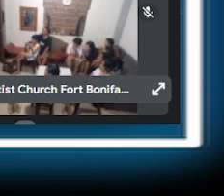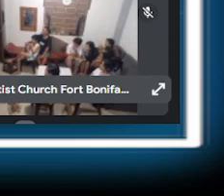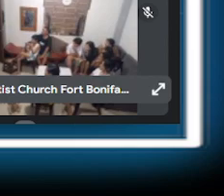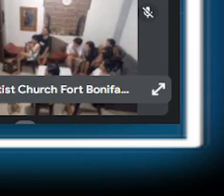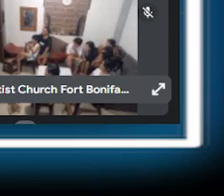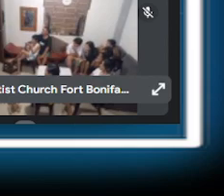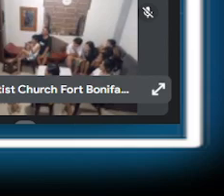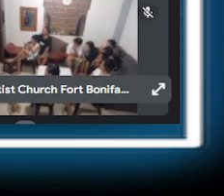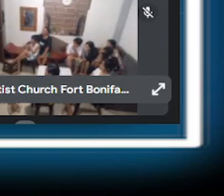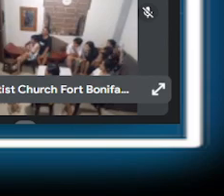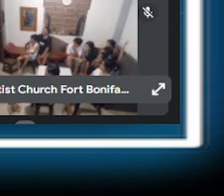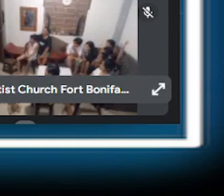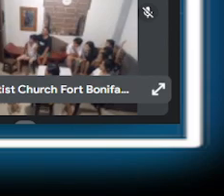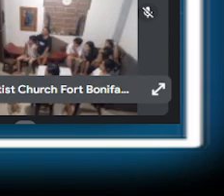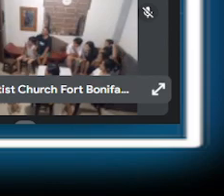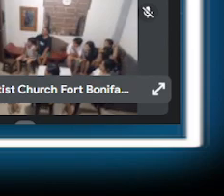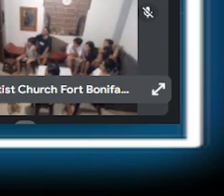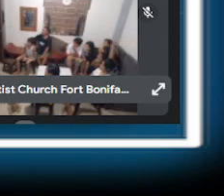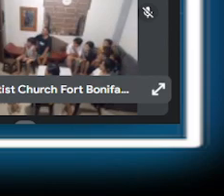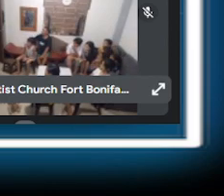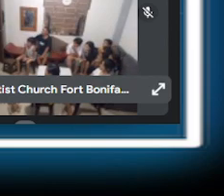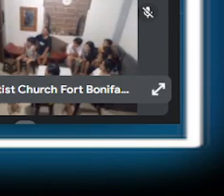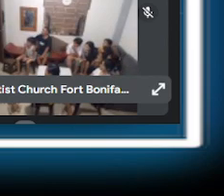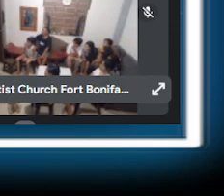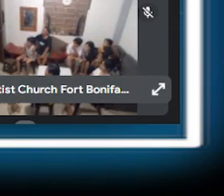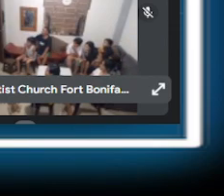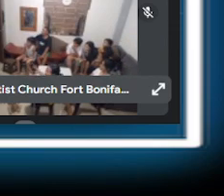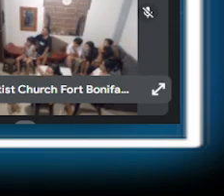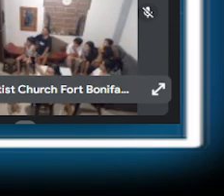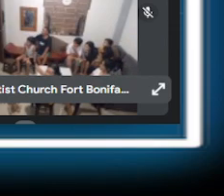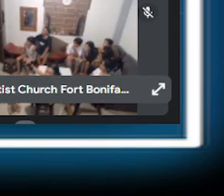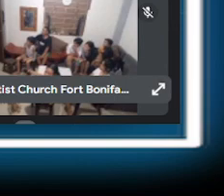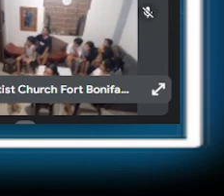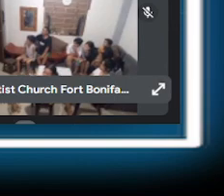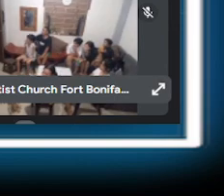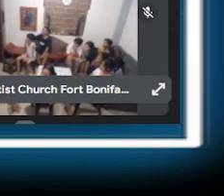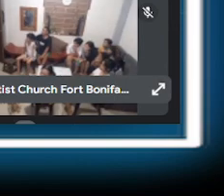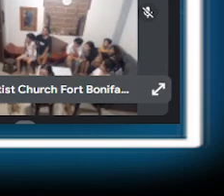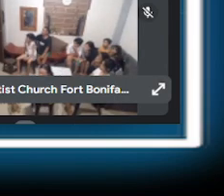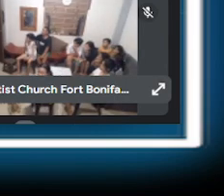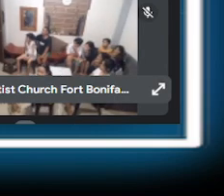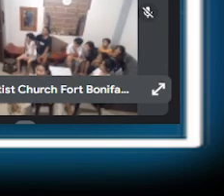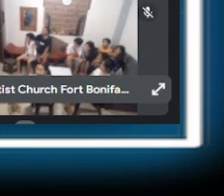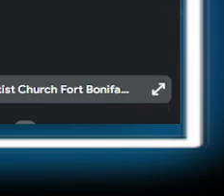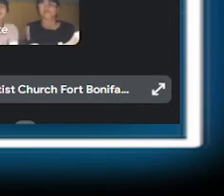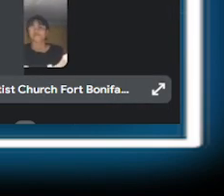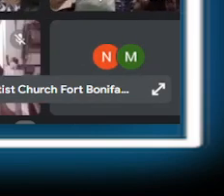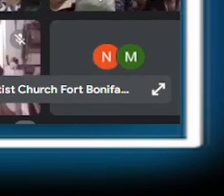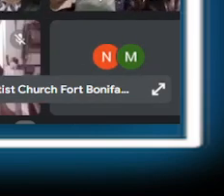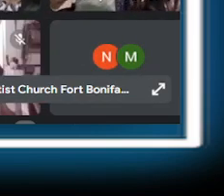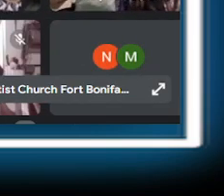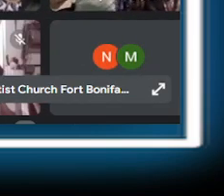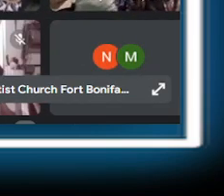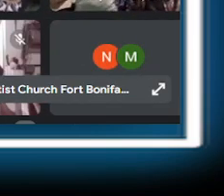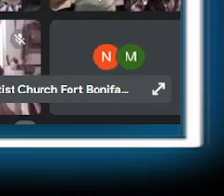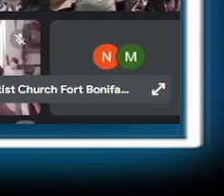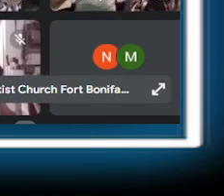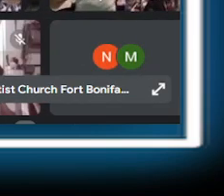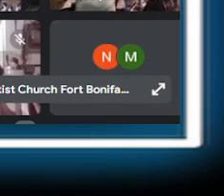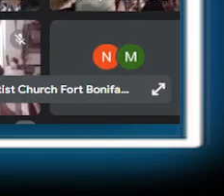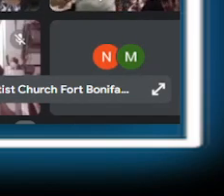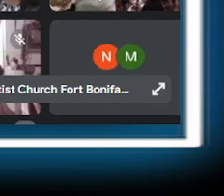Ayan. Lipat tayo doon sa station nila, Ma'am Jennifer Quinones. Amen! Habang inaatay natin Sister Ashley. Nawala